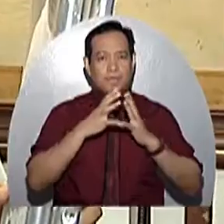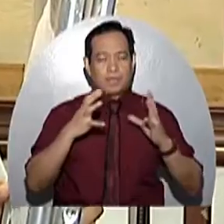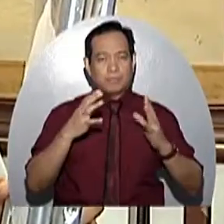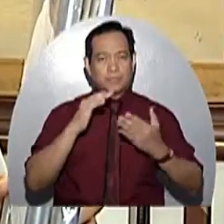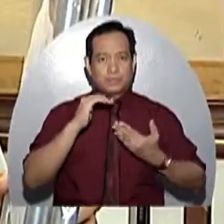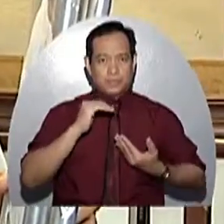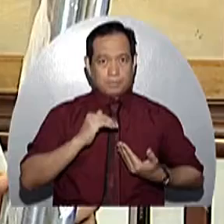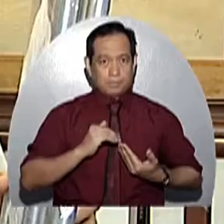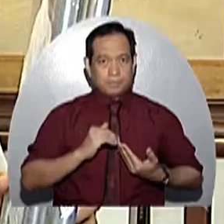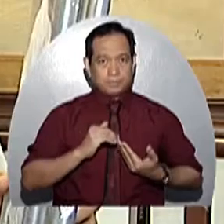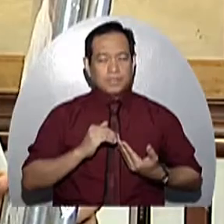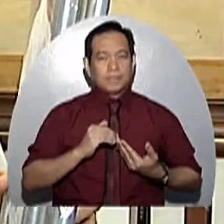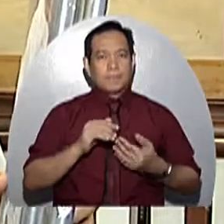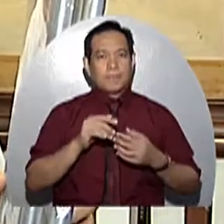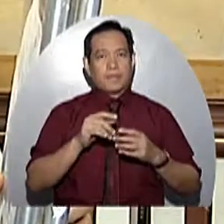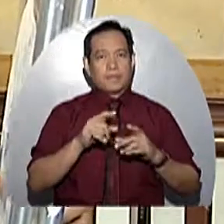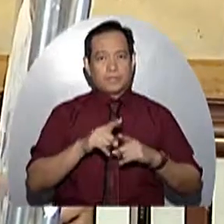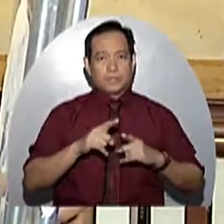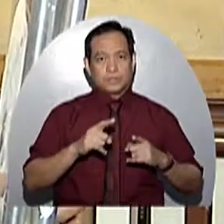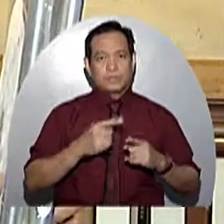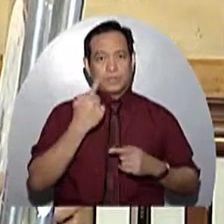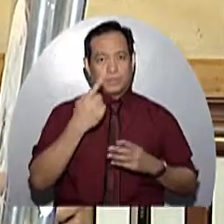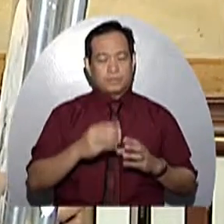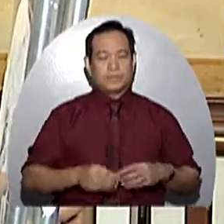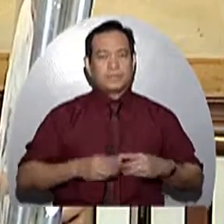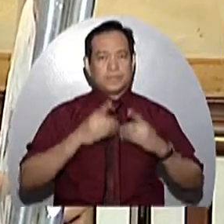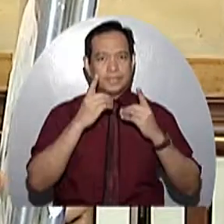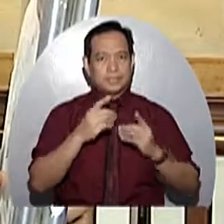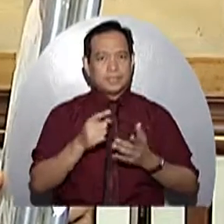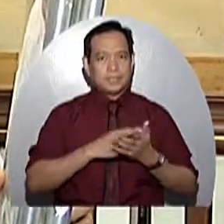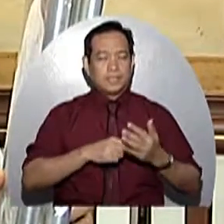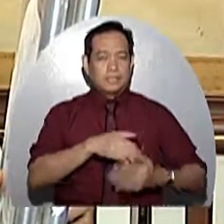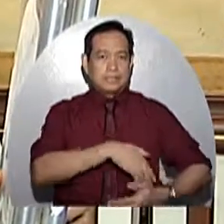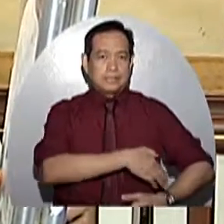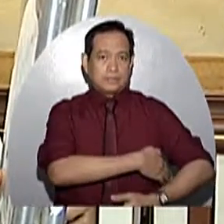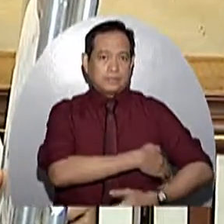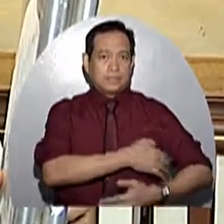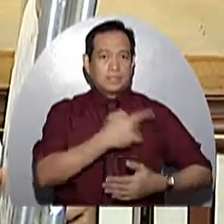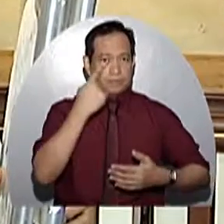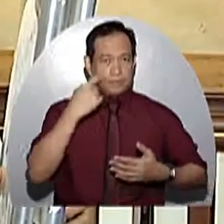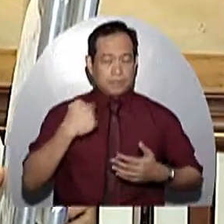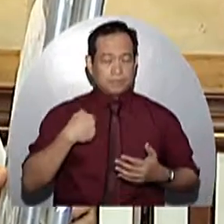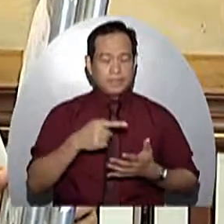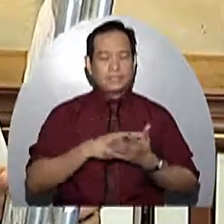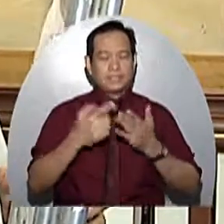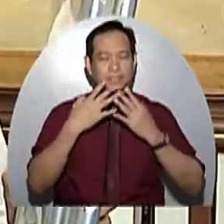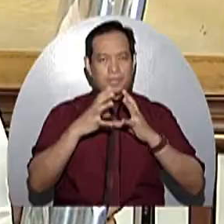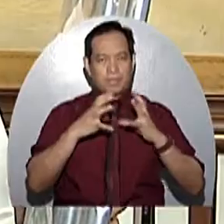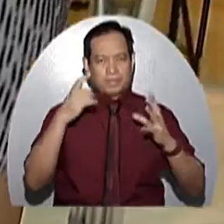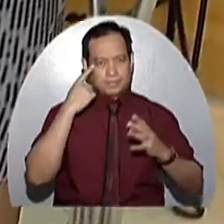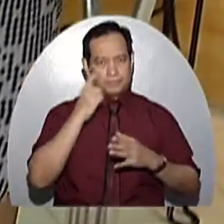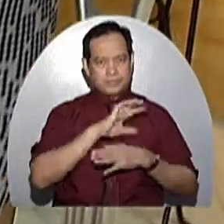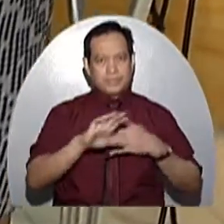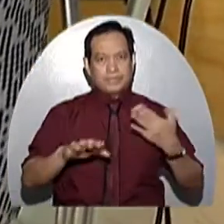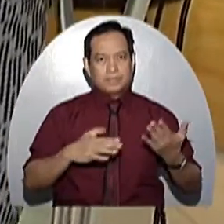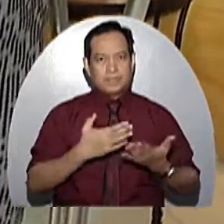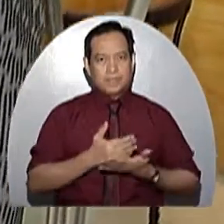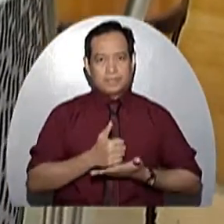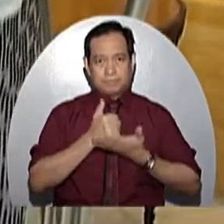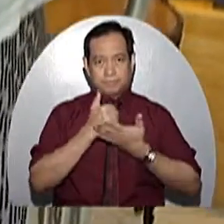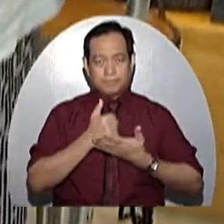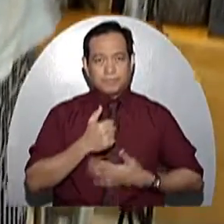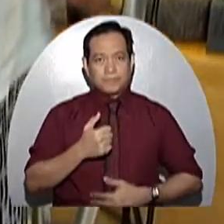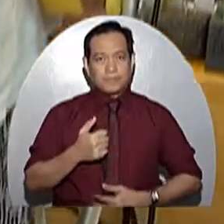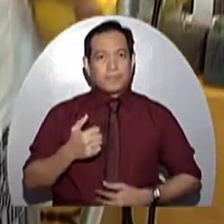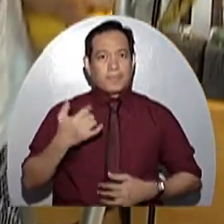sa Kapwa ko, Mahal ko, at sa nag-donate po ng saklay na ito. Tapos po sa ako nagpapasalamat sa lahat.